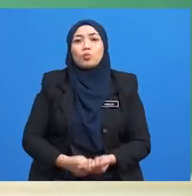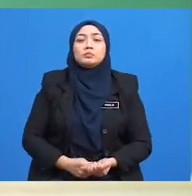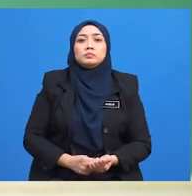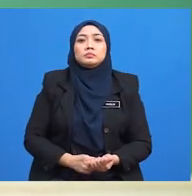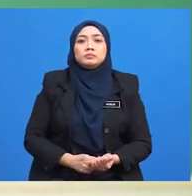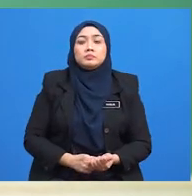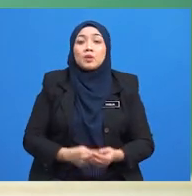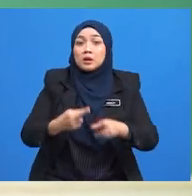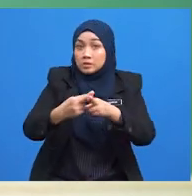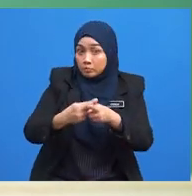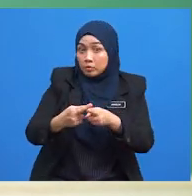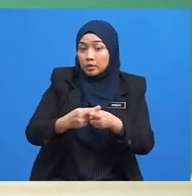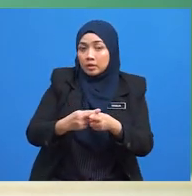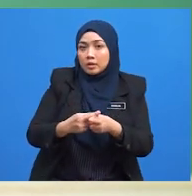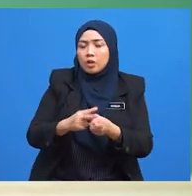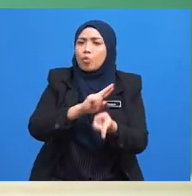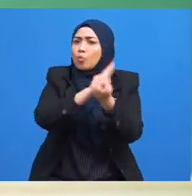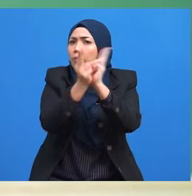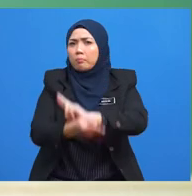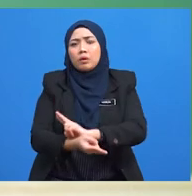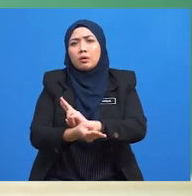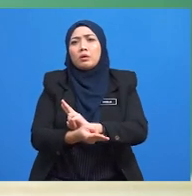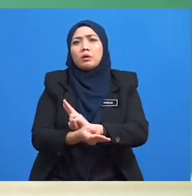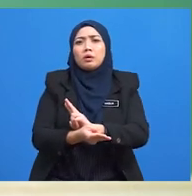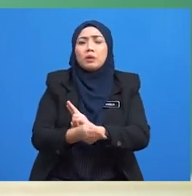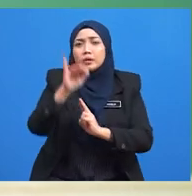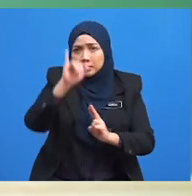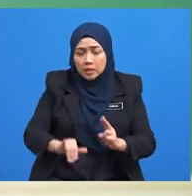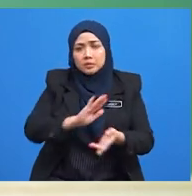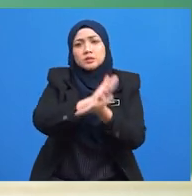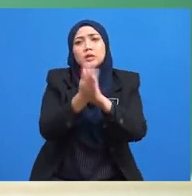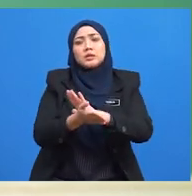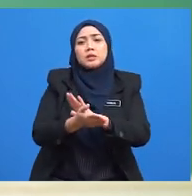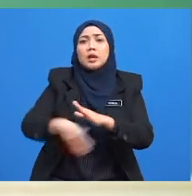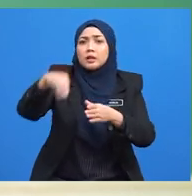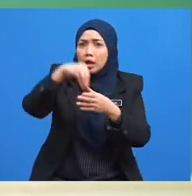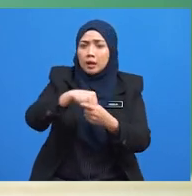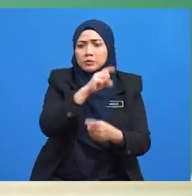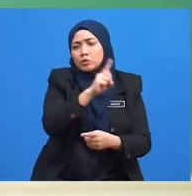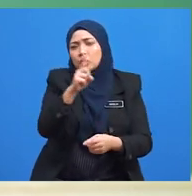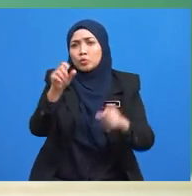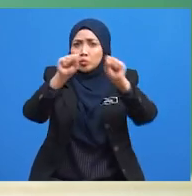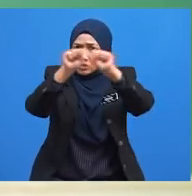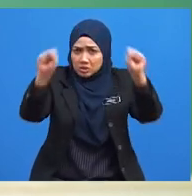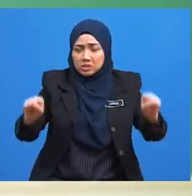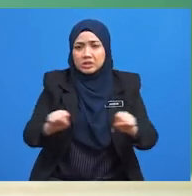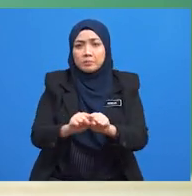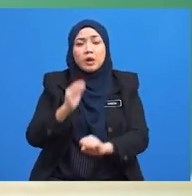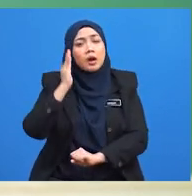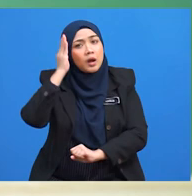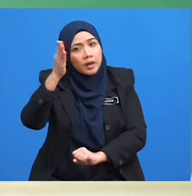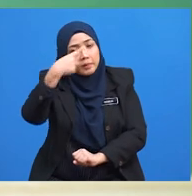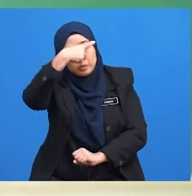disimpulkan di sini bahawa pengubahsuaian dan perubahan yang berlaku dalam sesebuah sistem akan